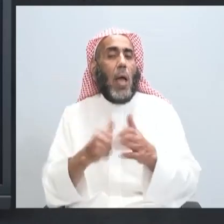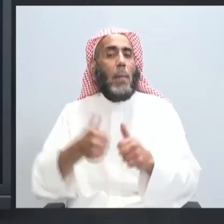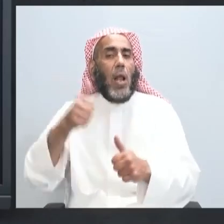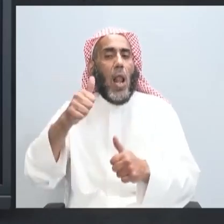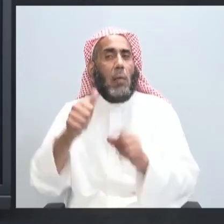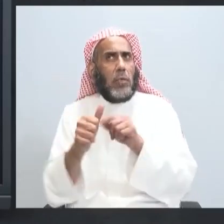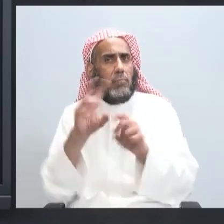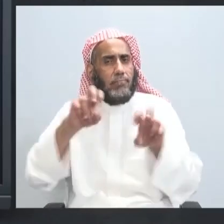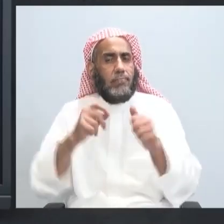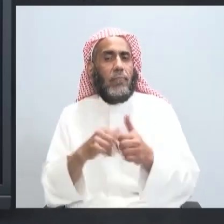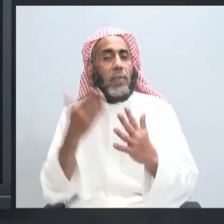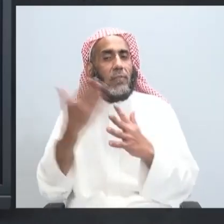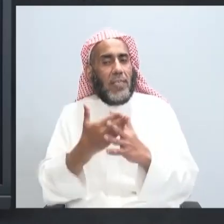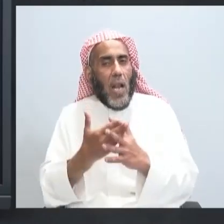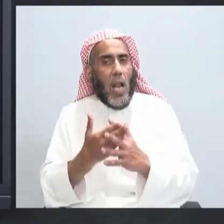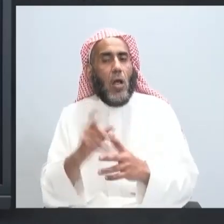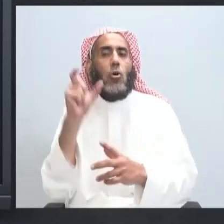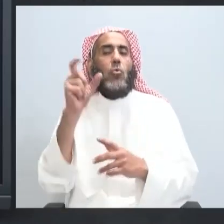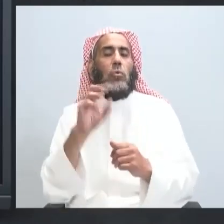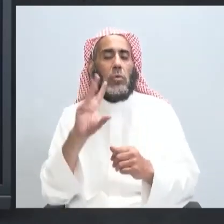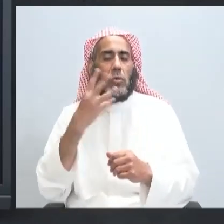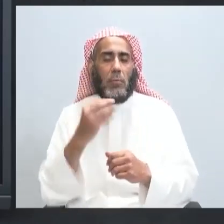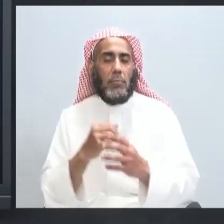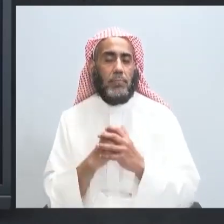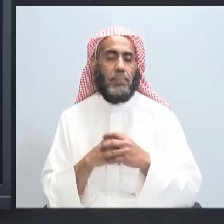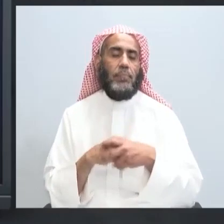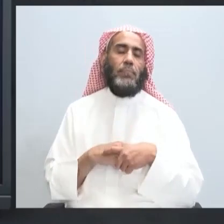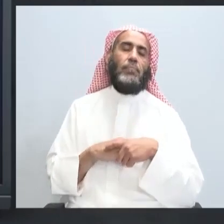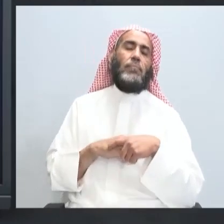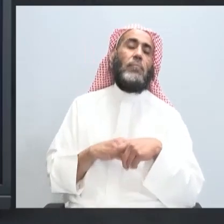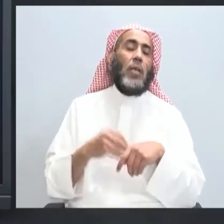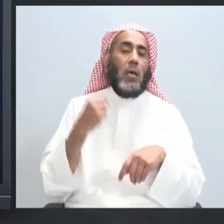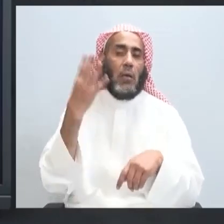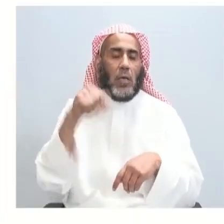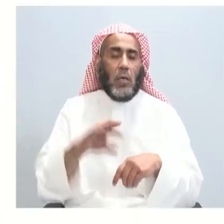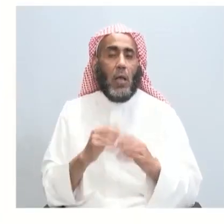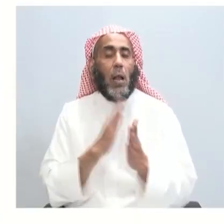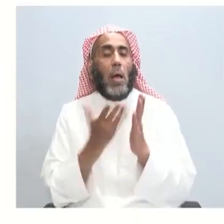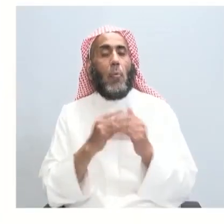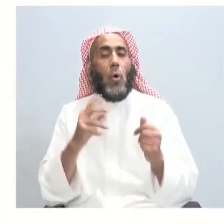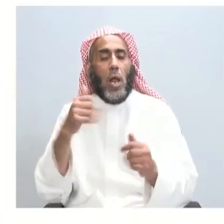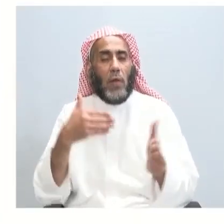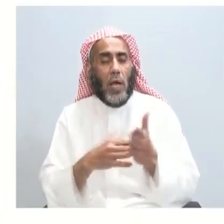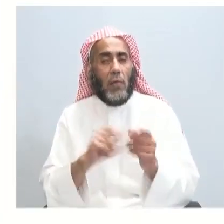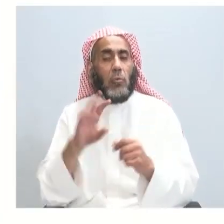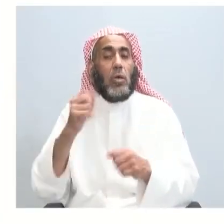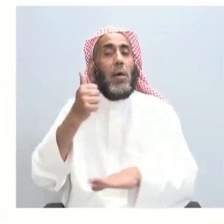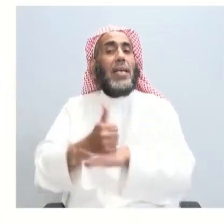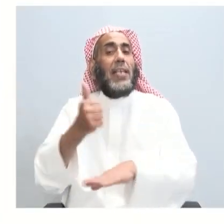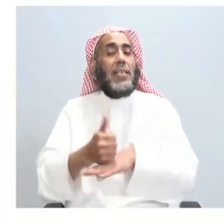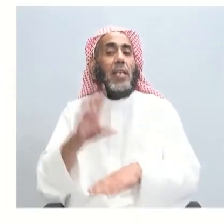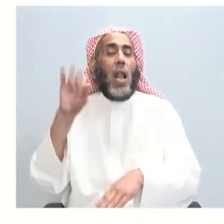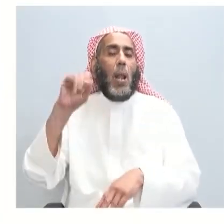هذه الكلمه في فصل في فصل النون جميل الرابع عشر هنا الباب هو الحرف الاخير في معجم اساس